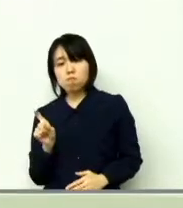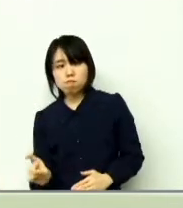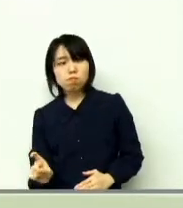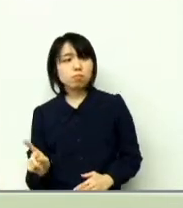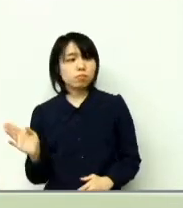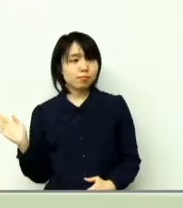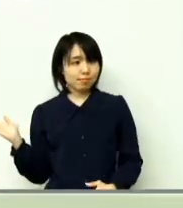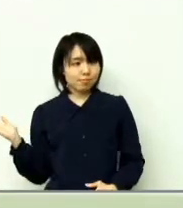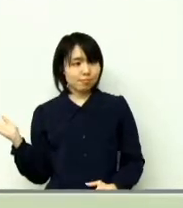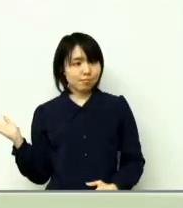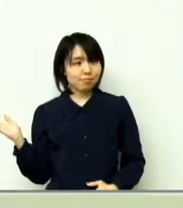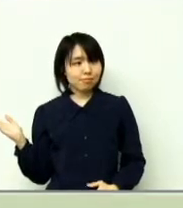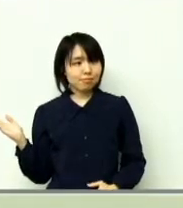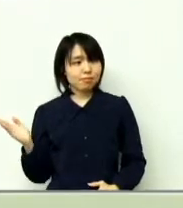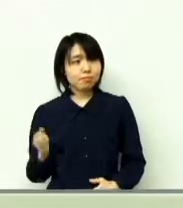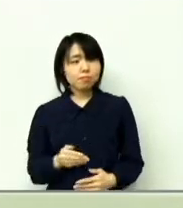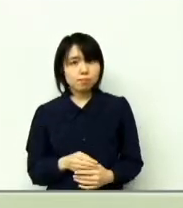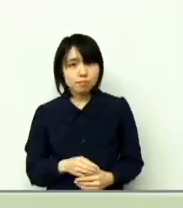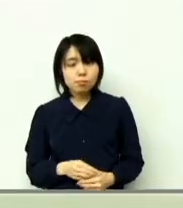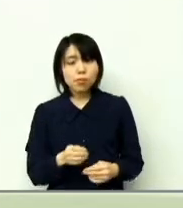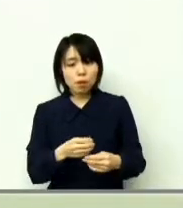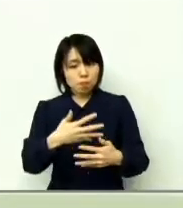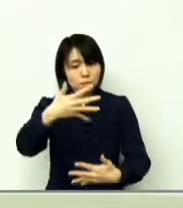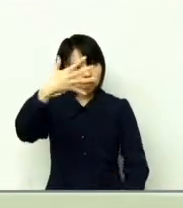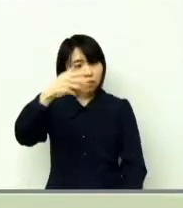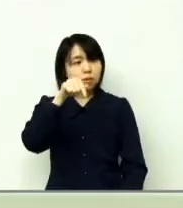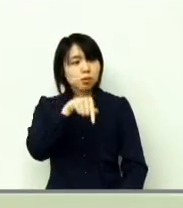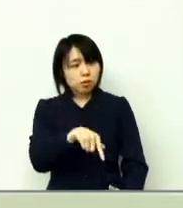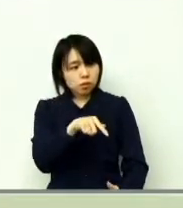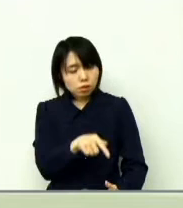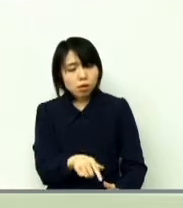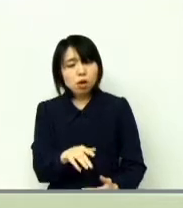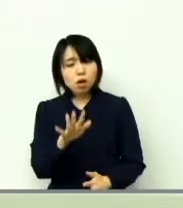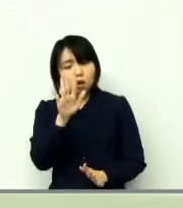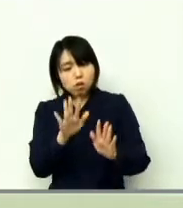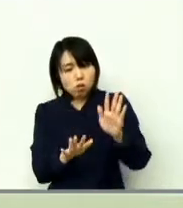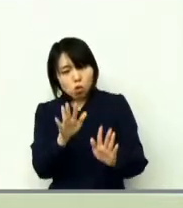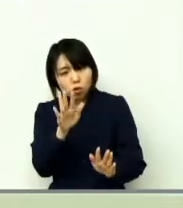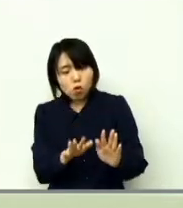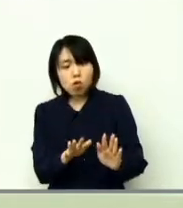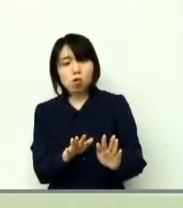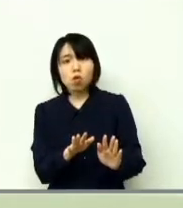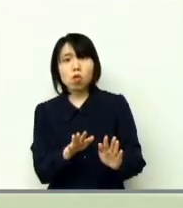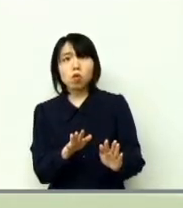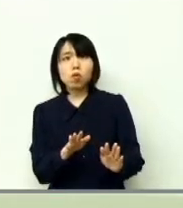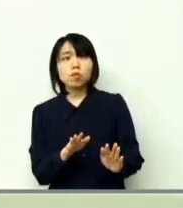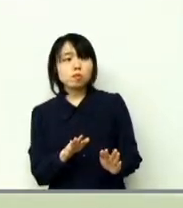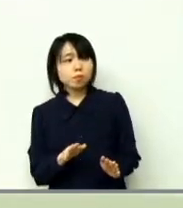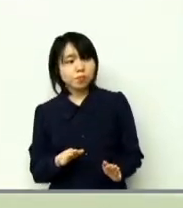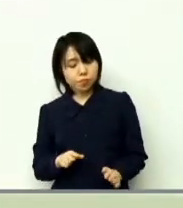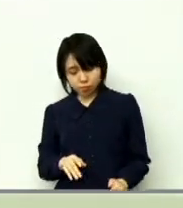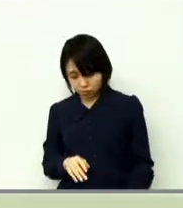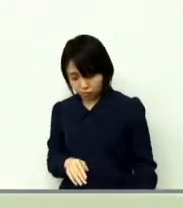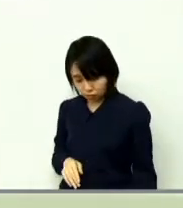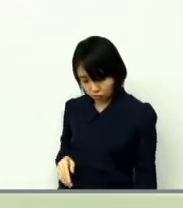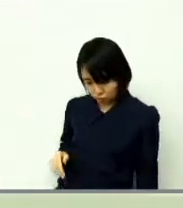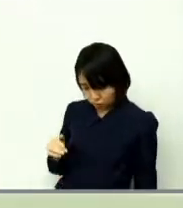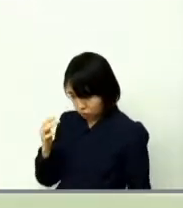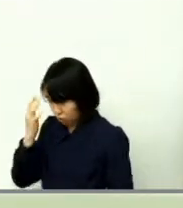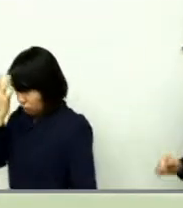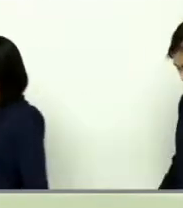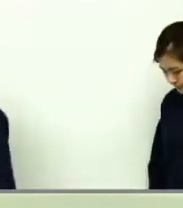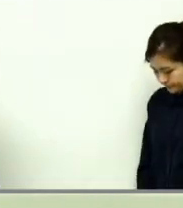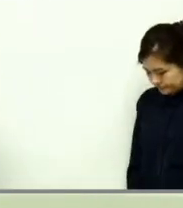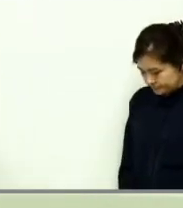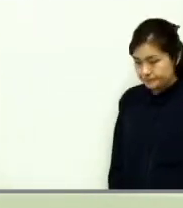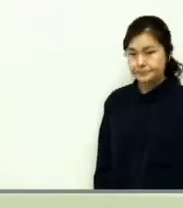続きまして、この症状のこの選択の画面となりますが、ここで詳しい症状別の一覧が表示されます